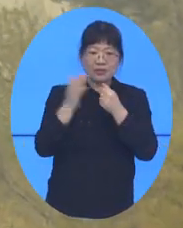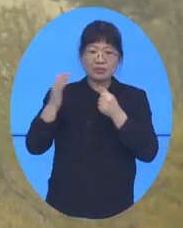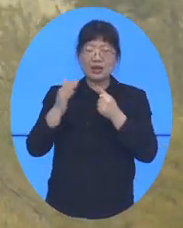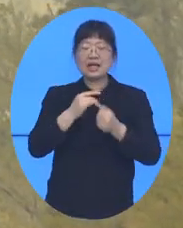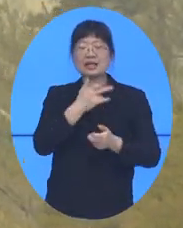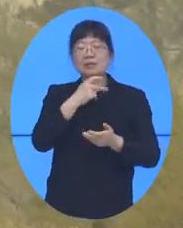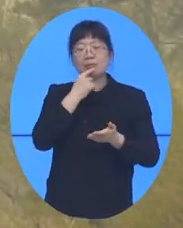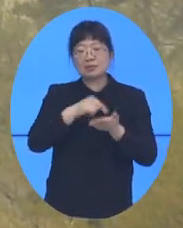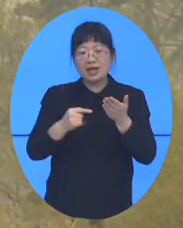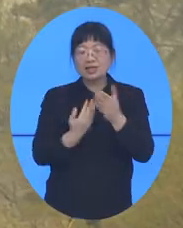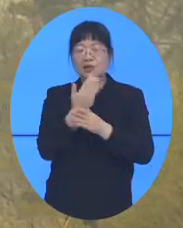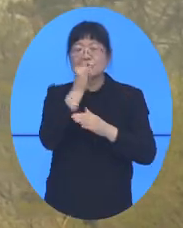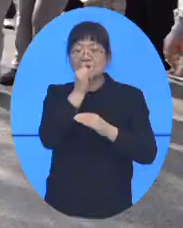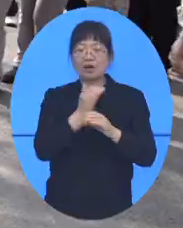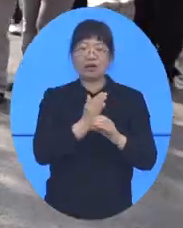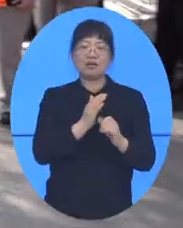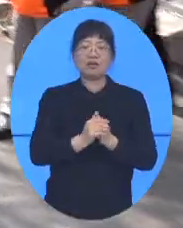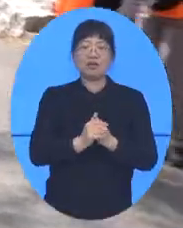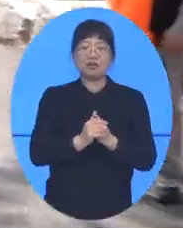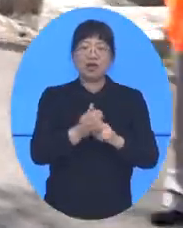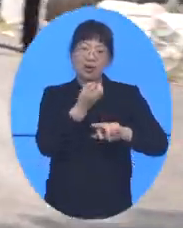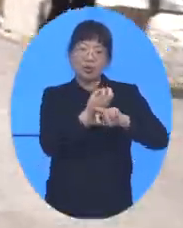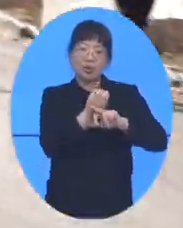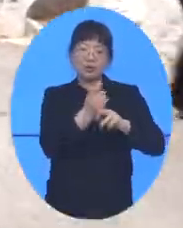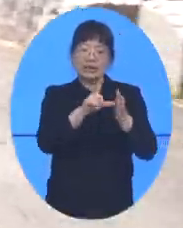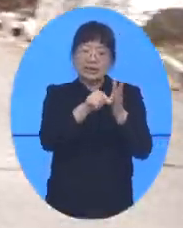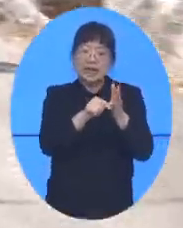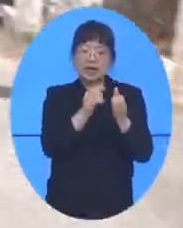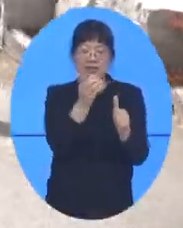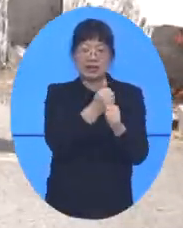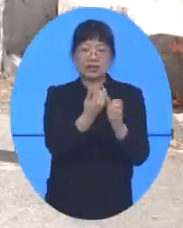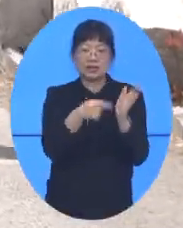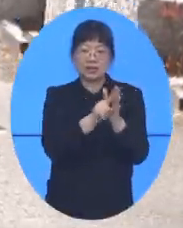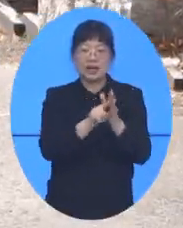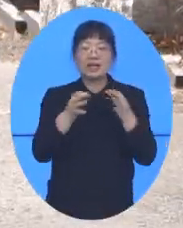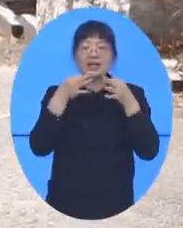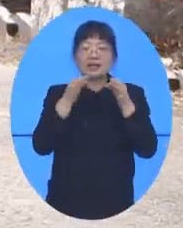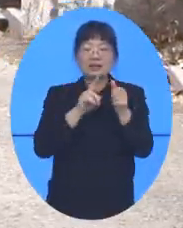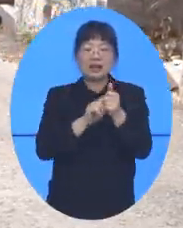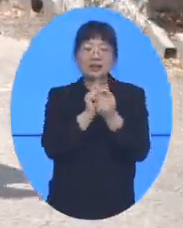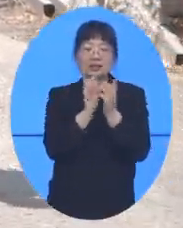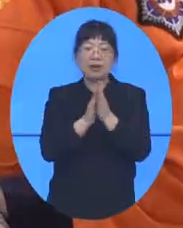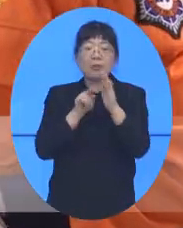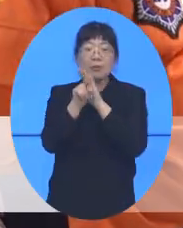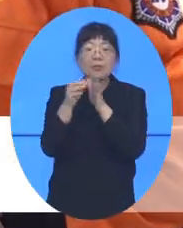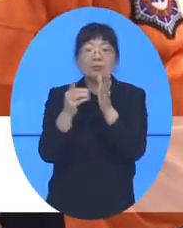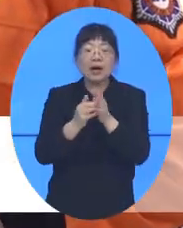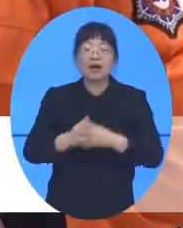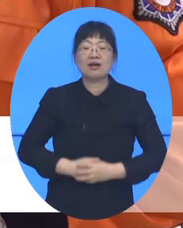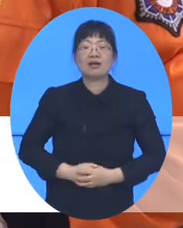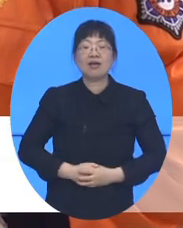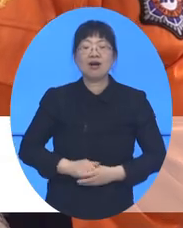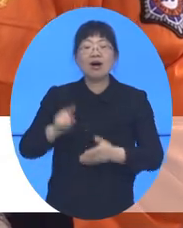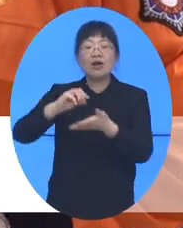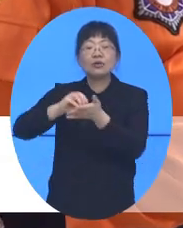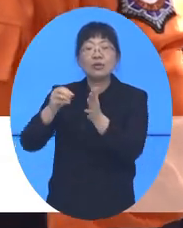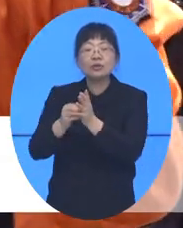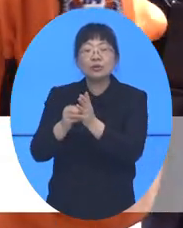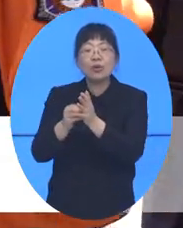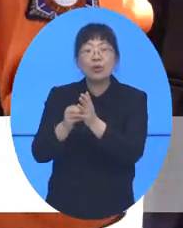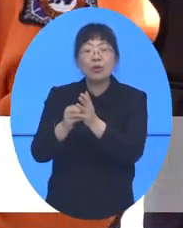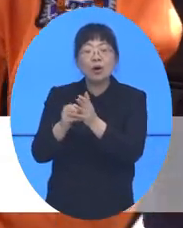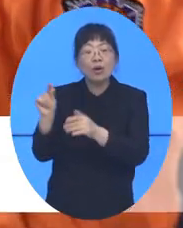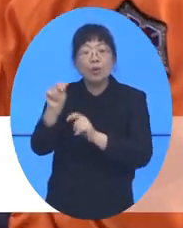상황. 골든타임을 놓치지 않기 위해 김동연 경기도지사가 직접 현장을 찾았습니다. 이 정도